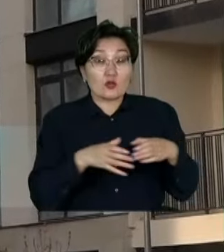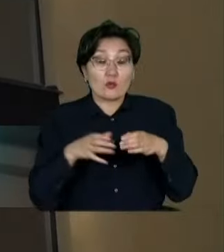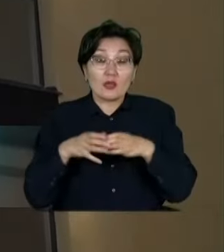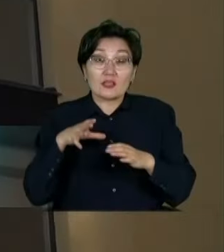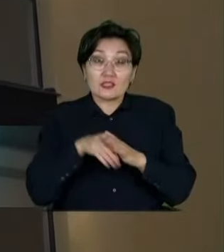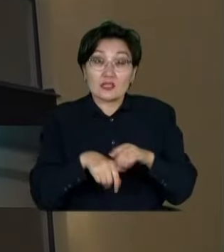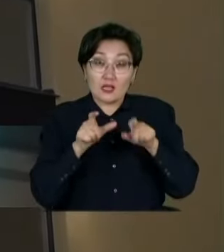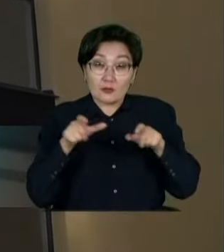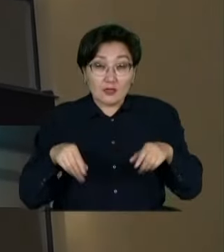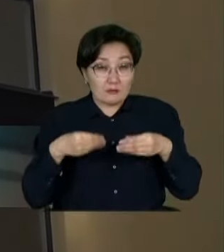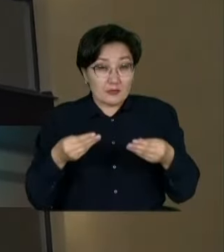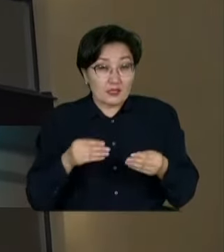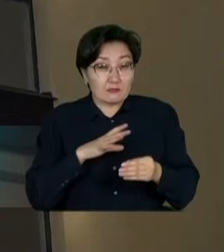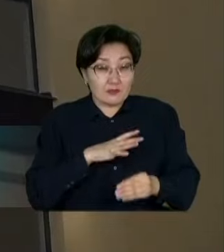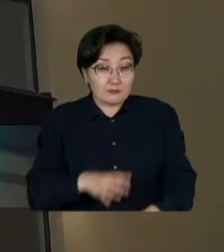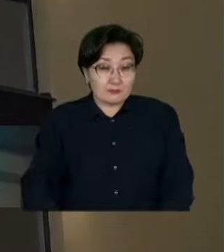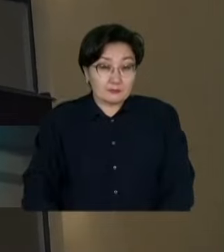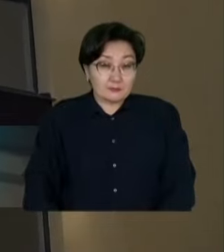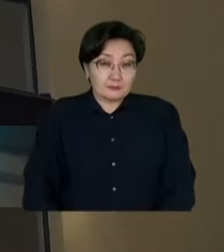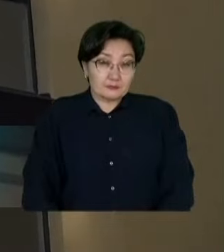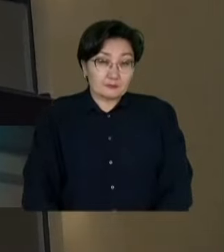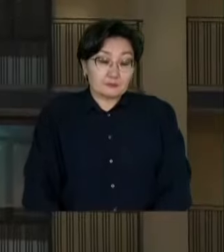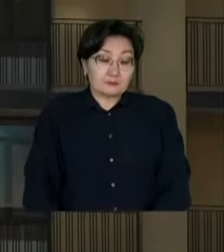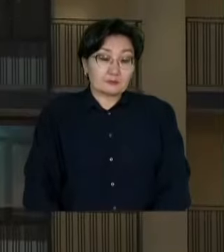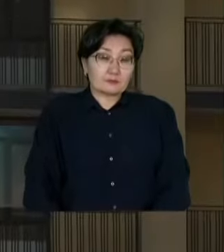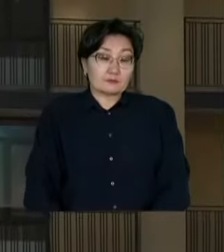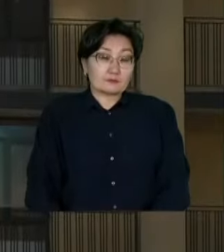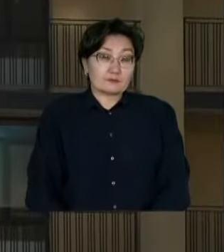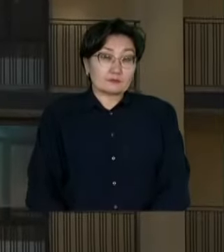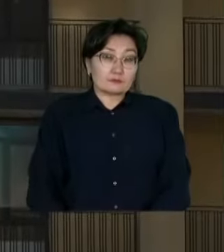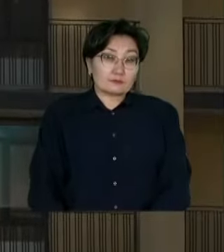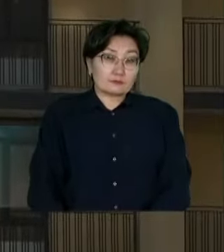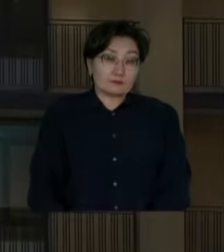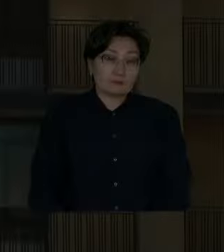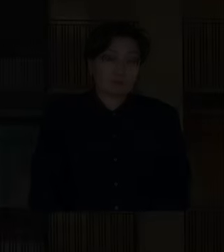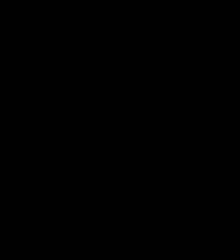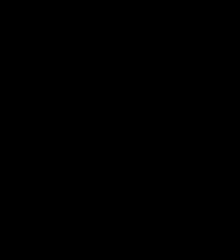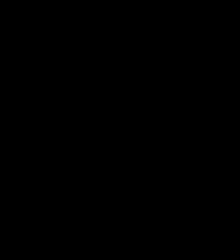беріліпті. Гүлмарал Езатқызы, Сырғалым Бекмұқан, Медет Саматұлы, Алматы телеарнасы.